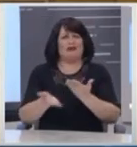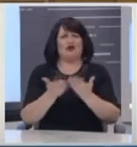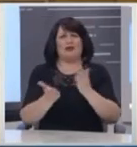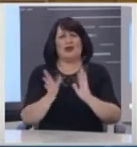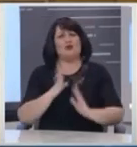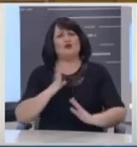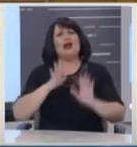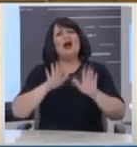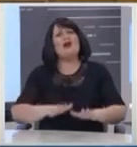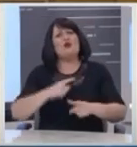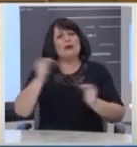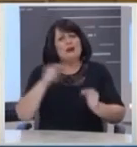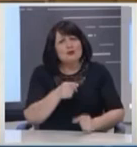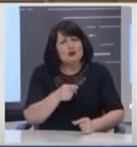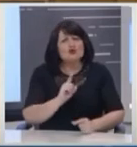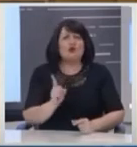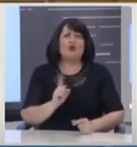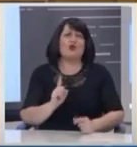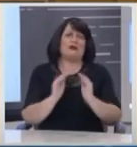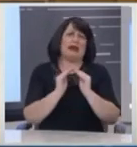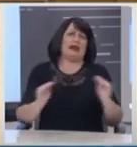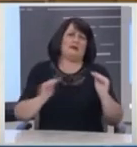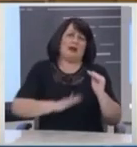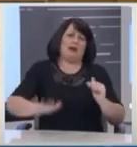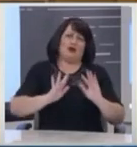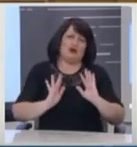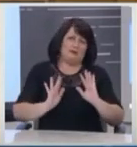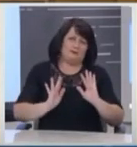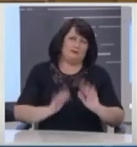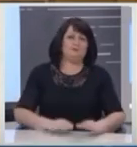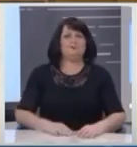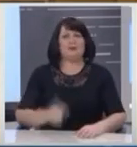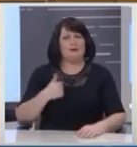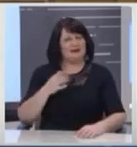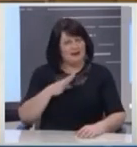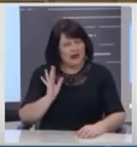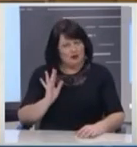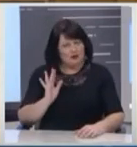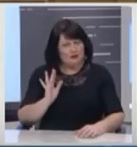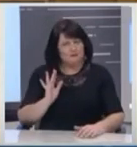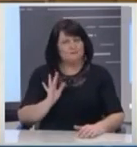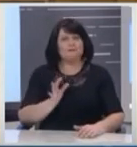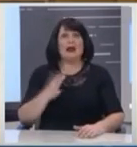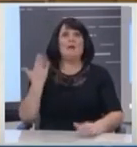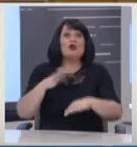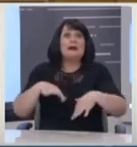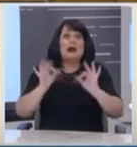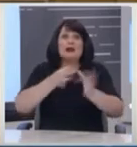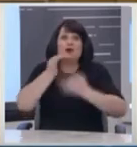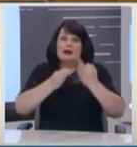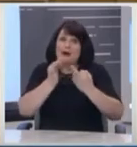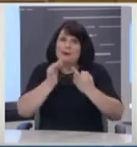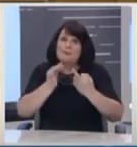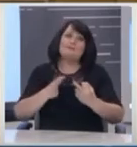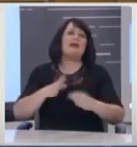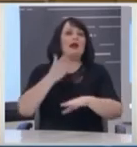πολιτών της Κύπρου ούτε της ηρεμίας στην περιοχή. Θέλαμε, και το είχαμε πει από την πρώτη στιγμή, να